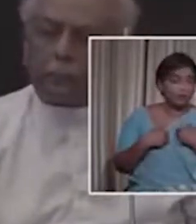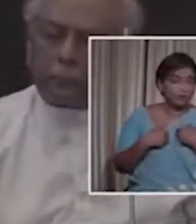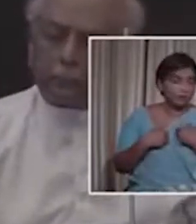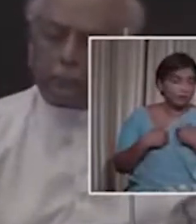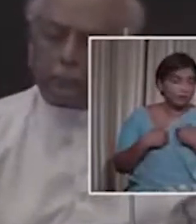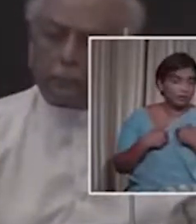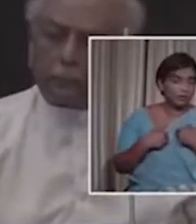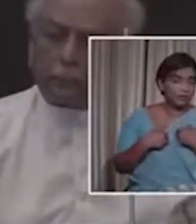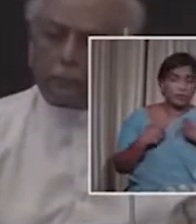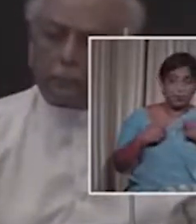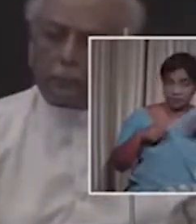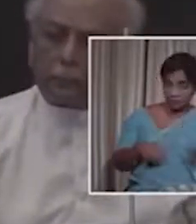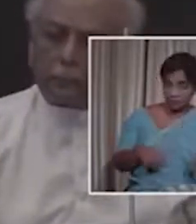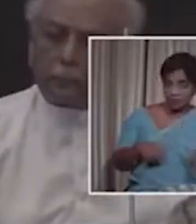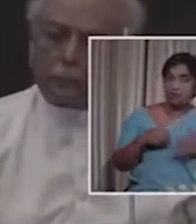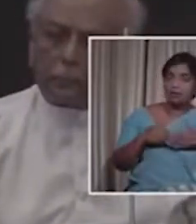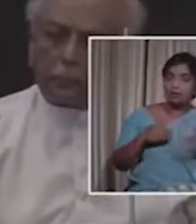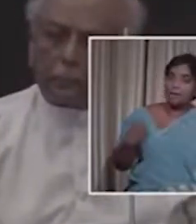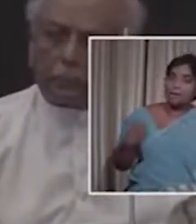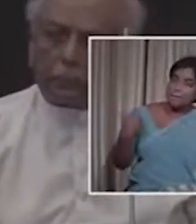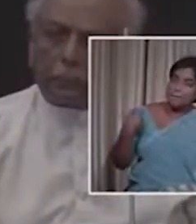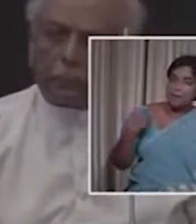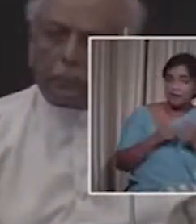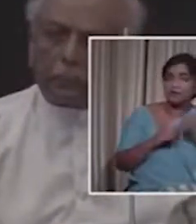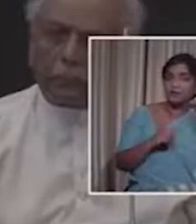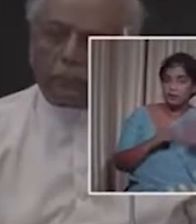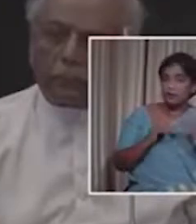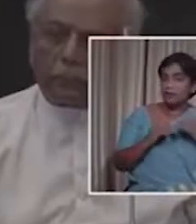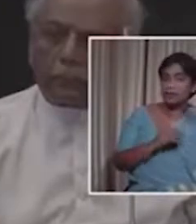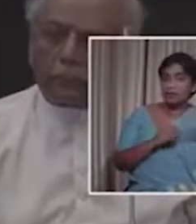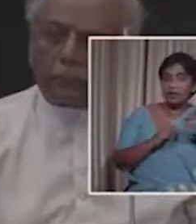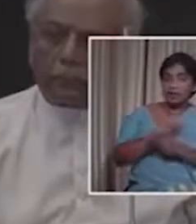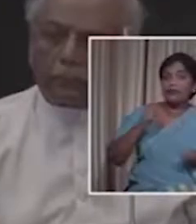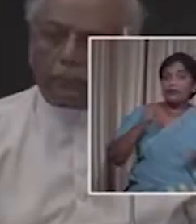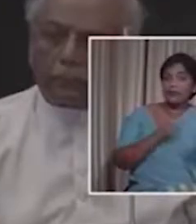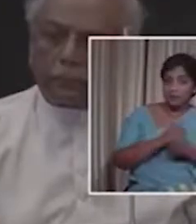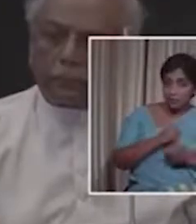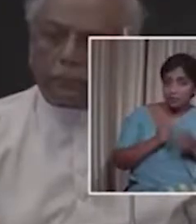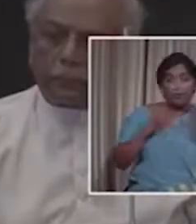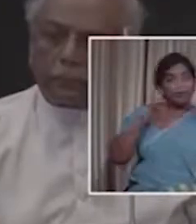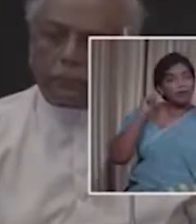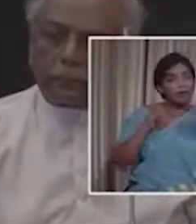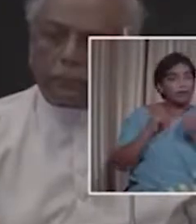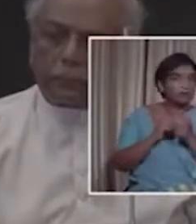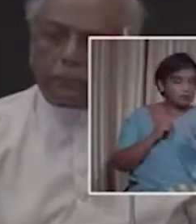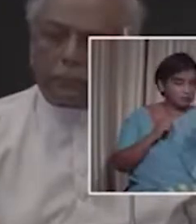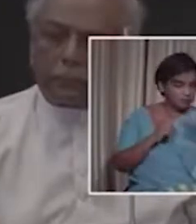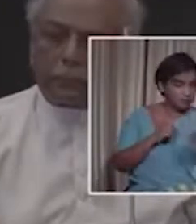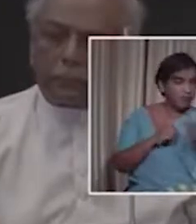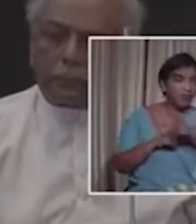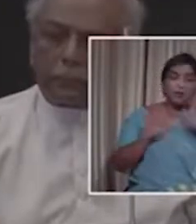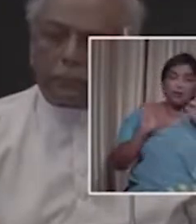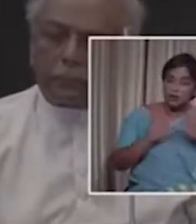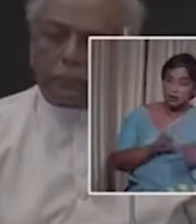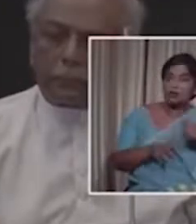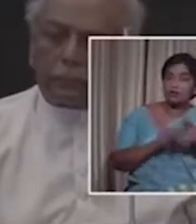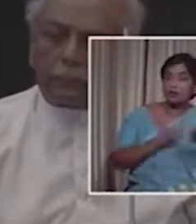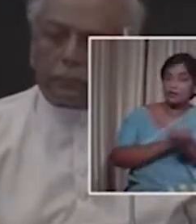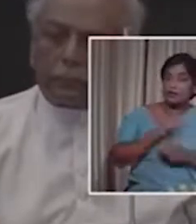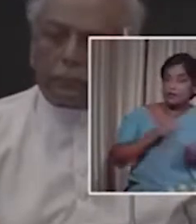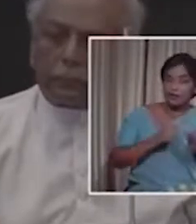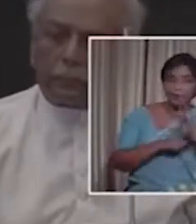பழங்கள், ஏனைய பிரதான பயிர்கள், தேயிலை, ரப்பர், தென்னை மற்றும் ஏற்றுமதி பயிர்களுக்கு உரங்களை இறக்குமதி செய்வதற்கு